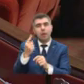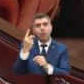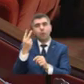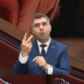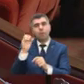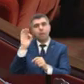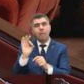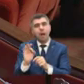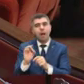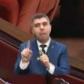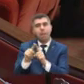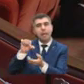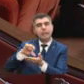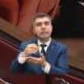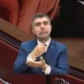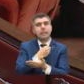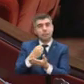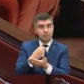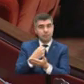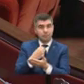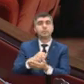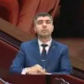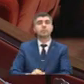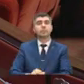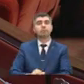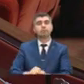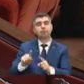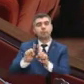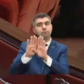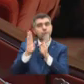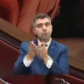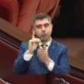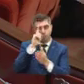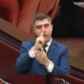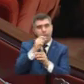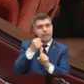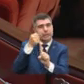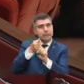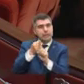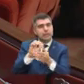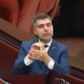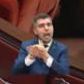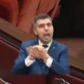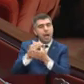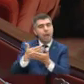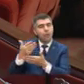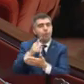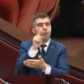في الوقت اللي عندنا 2.6 طبيب لكل مركز صحي، فغنعزوا هذه المسألة هذه بالتعاون كذلك مع الجامعات